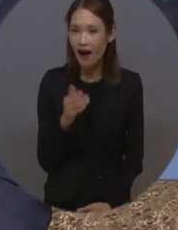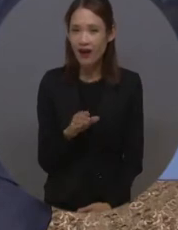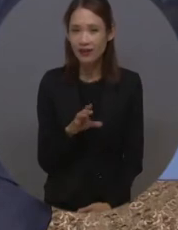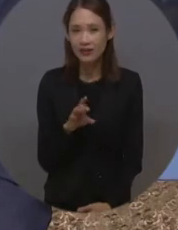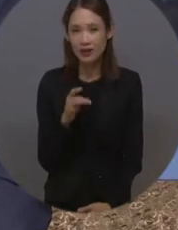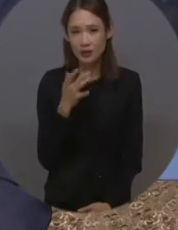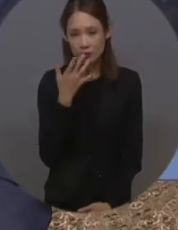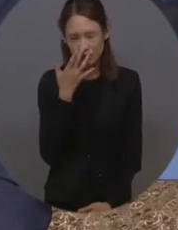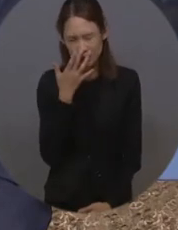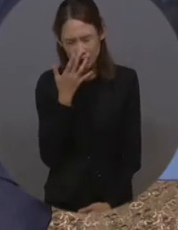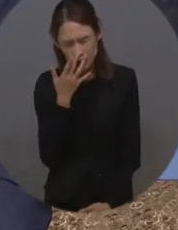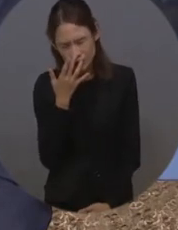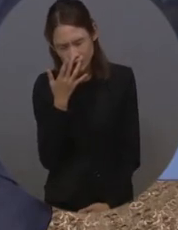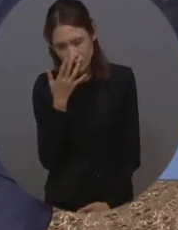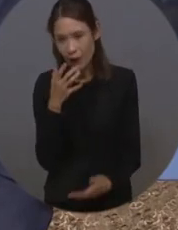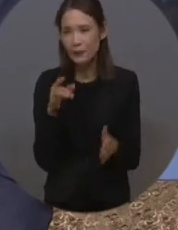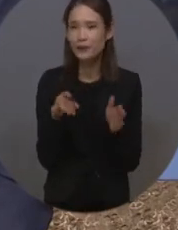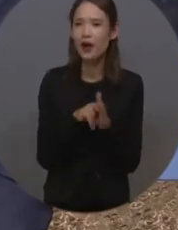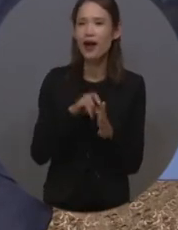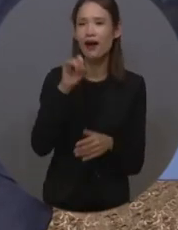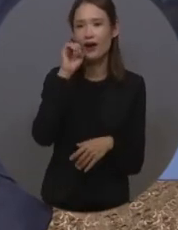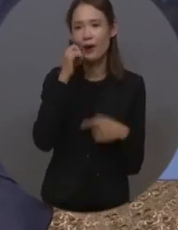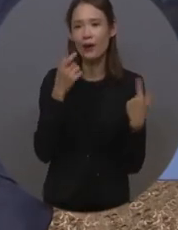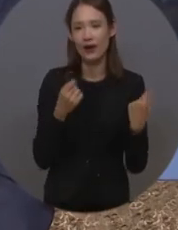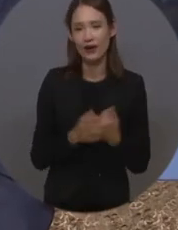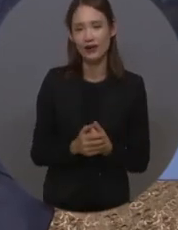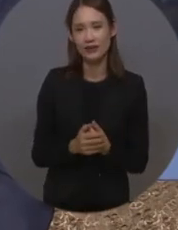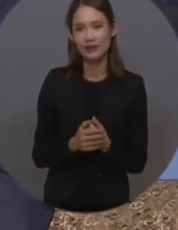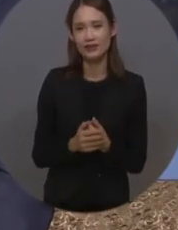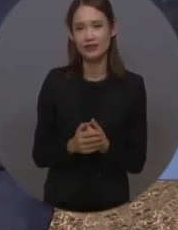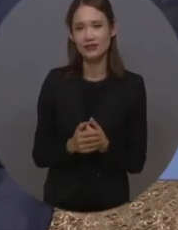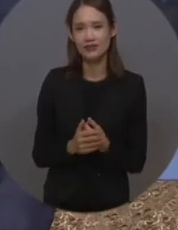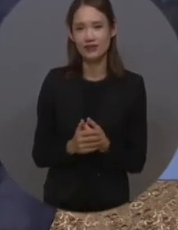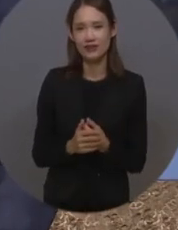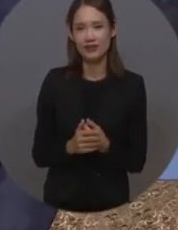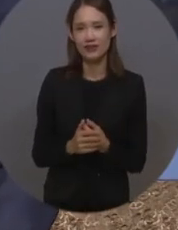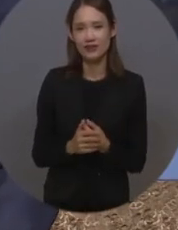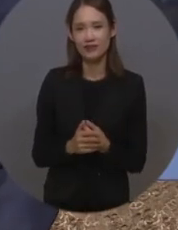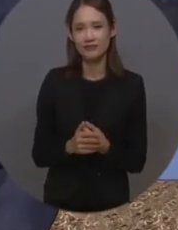잘 이게 믿기지가 않으셨을 것 같아요. 그러니까 이게 네.